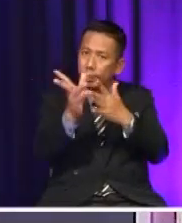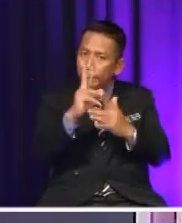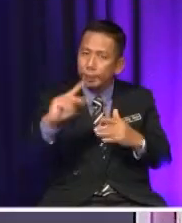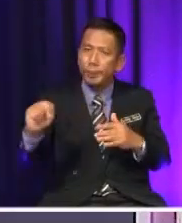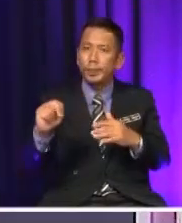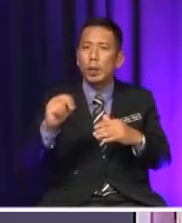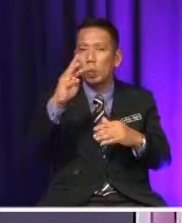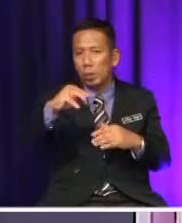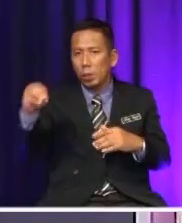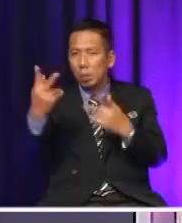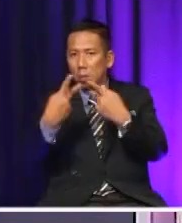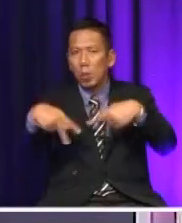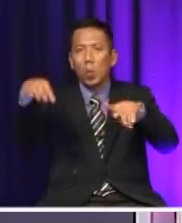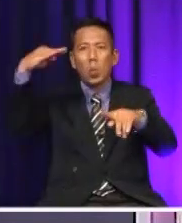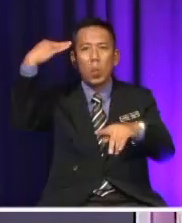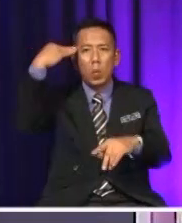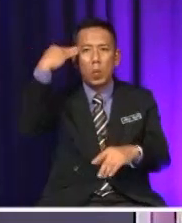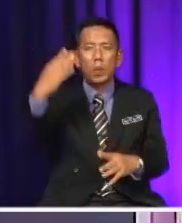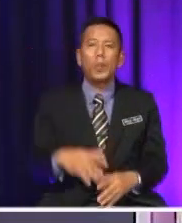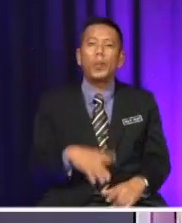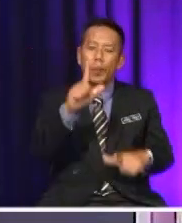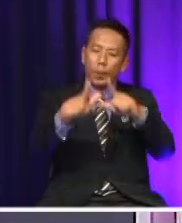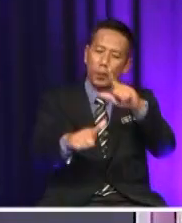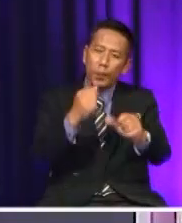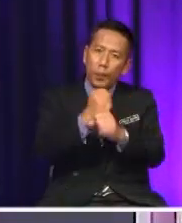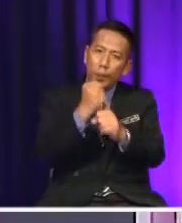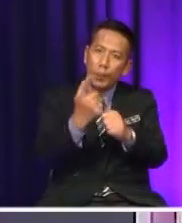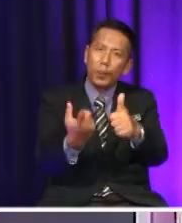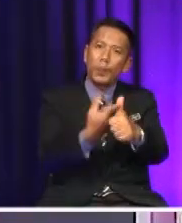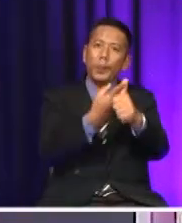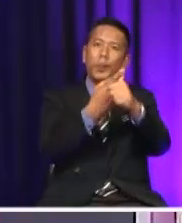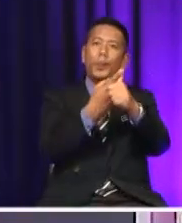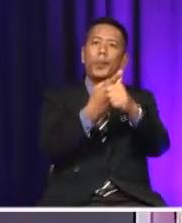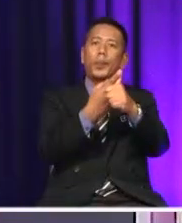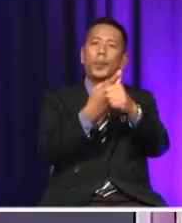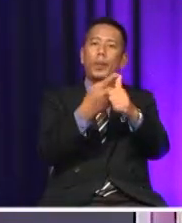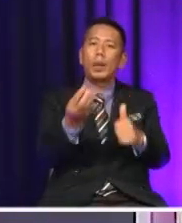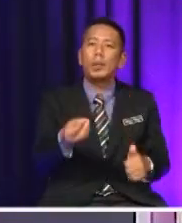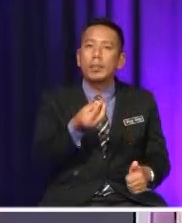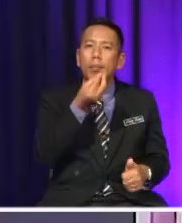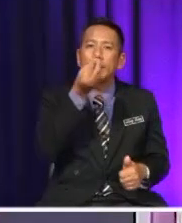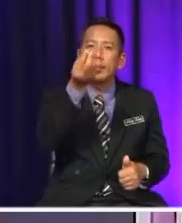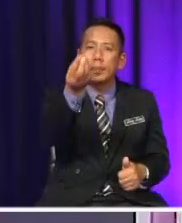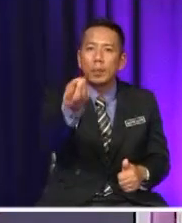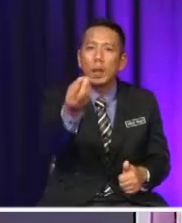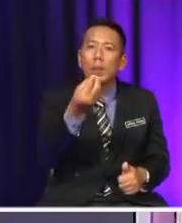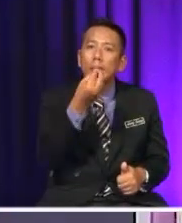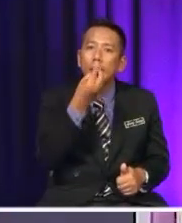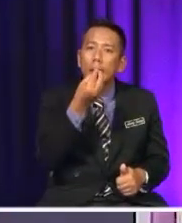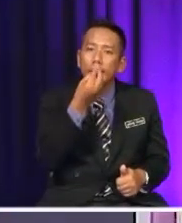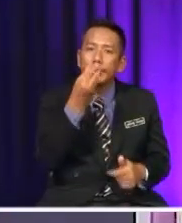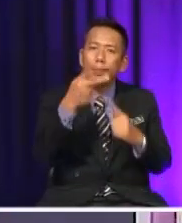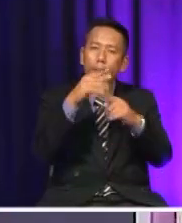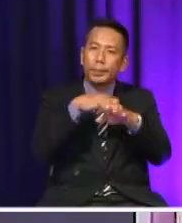practican dengan betul oke kita pergi pada langkah kerja yang pertama yaitu langkah kerja menyuapkan makanan kepada warga emas jadi